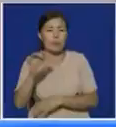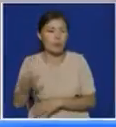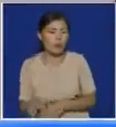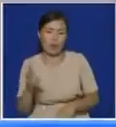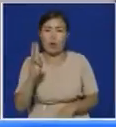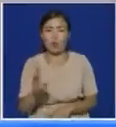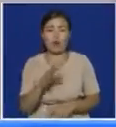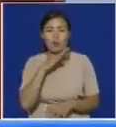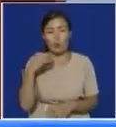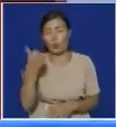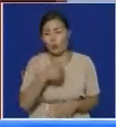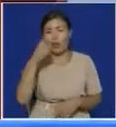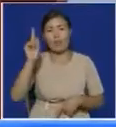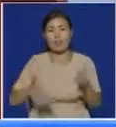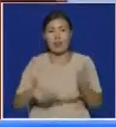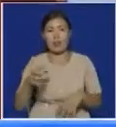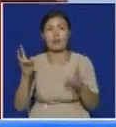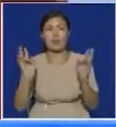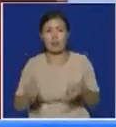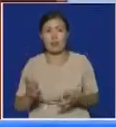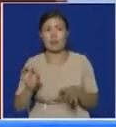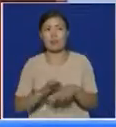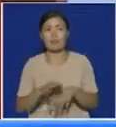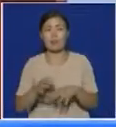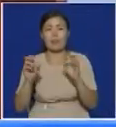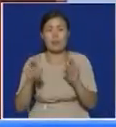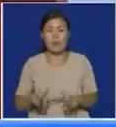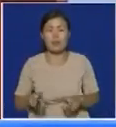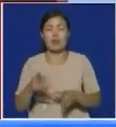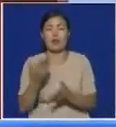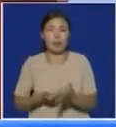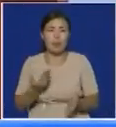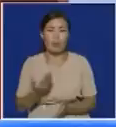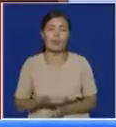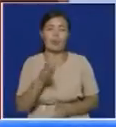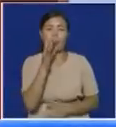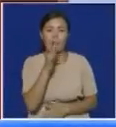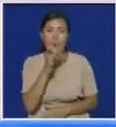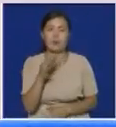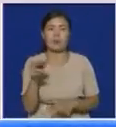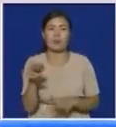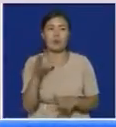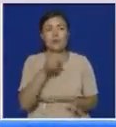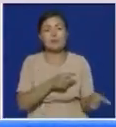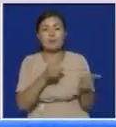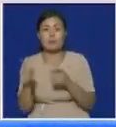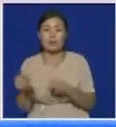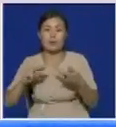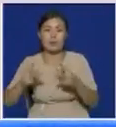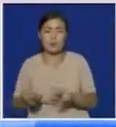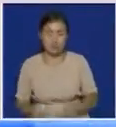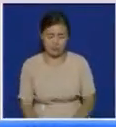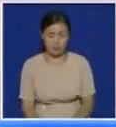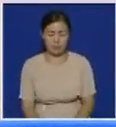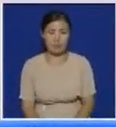многие годы нередко от этого страдают и дети специалисты рекомендуют на время сменить то ваш pom pom ужин